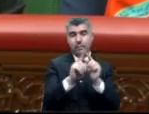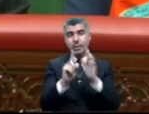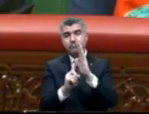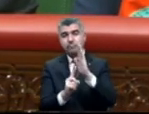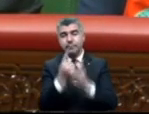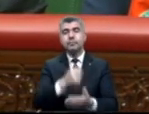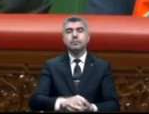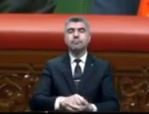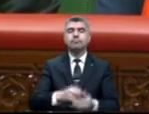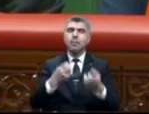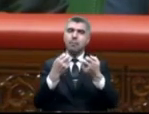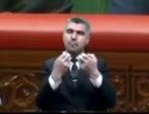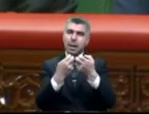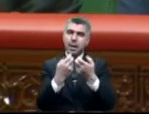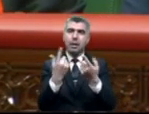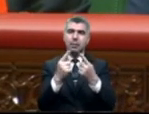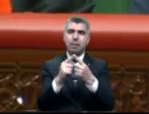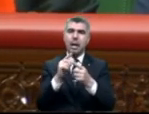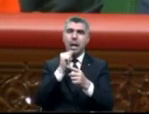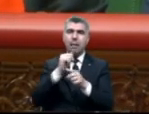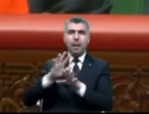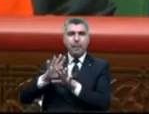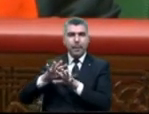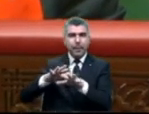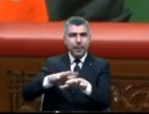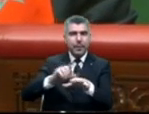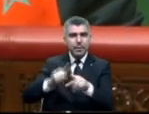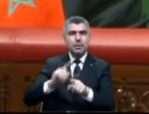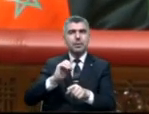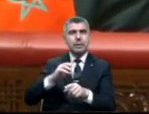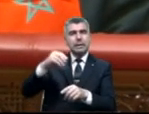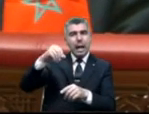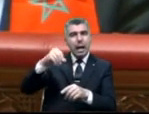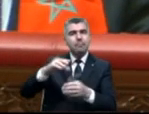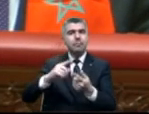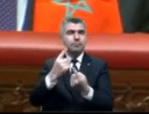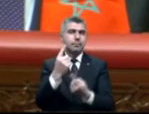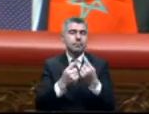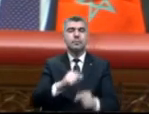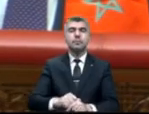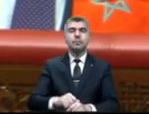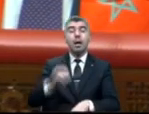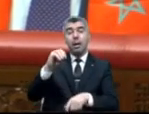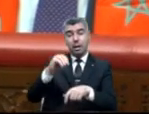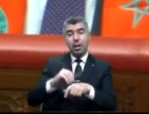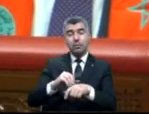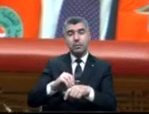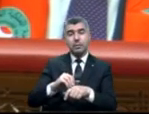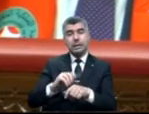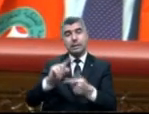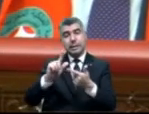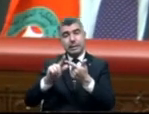استثنائية، مثلا الفيضانات وانجراف التربة اللي كتعرفها بعض المناطق. هذا من جهة. من جهة أخرى كيرجع